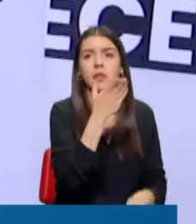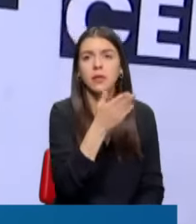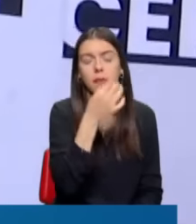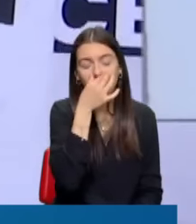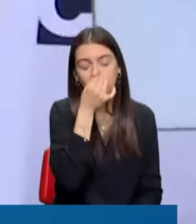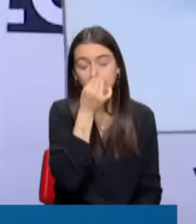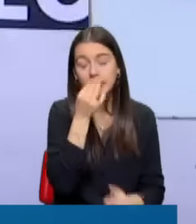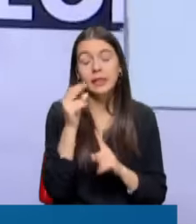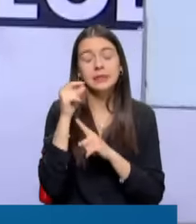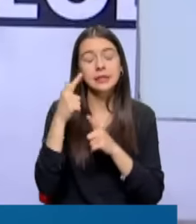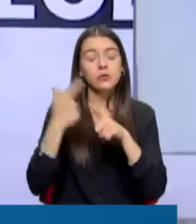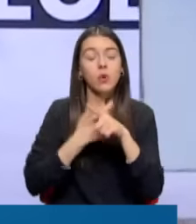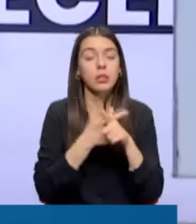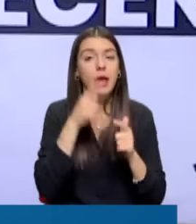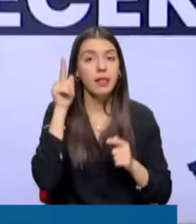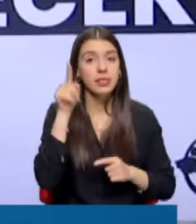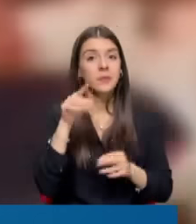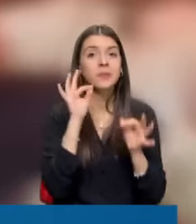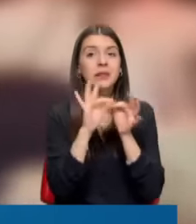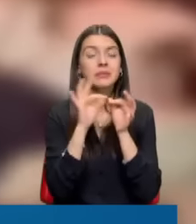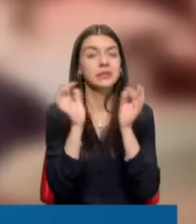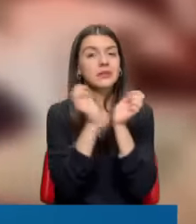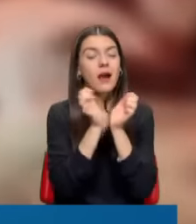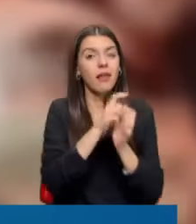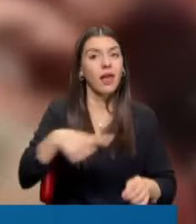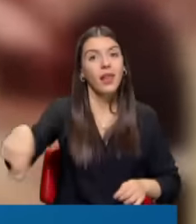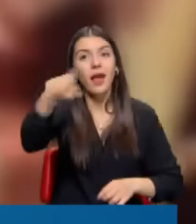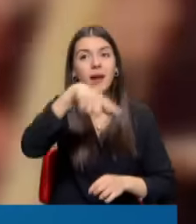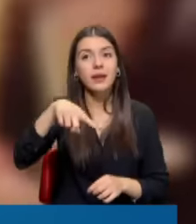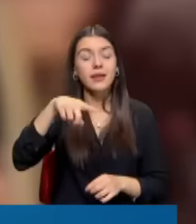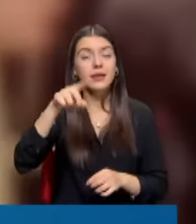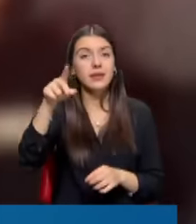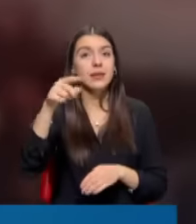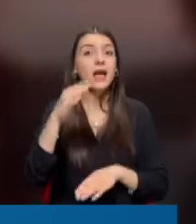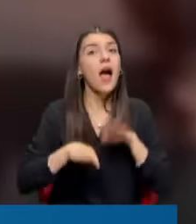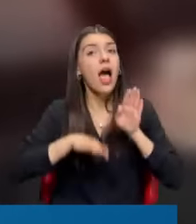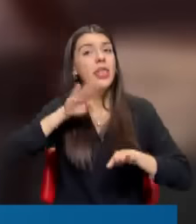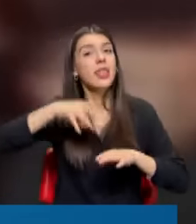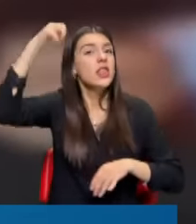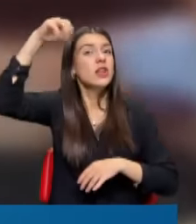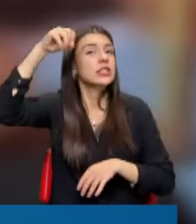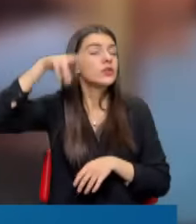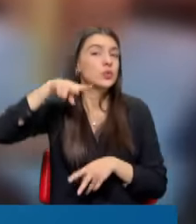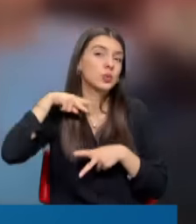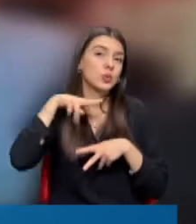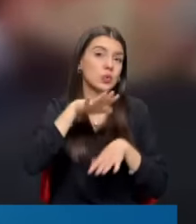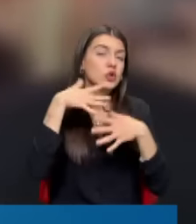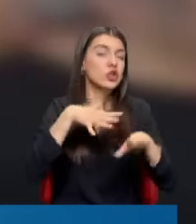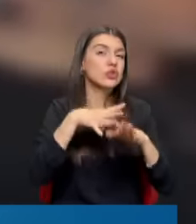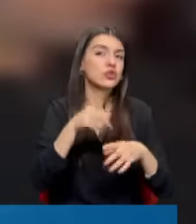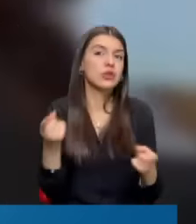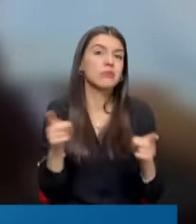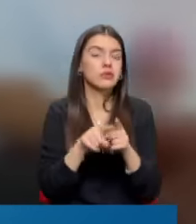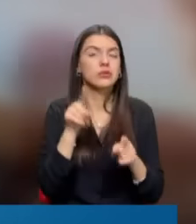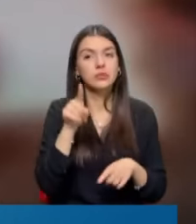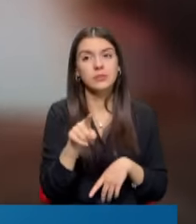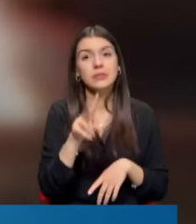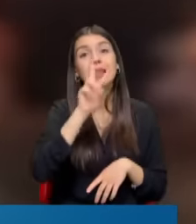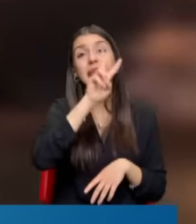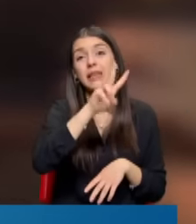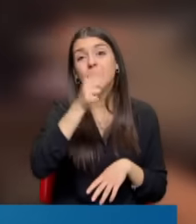İSİAS Otel'de evlatlarını kaybeden Kıbrıslı aileler adalete ışık tut yürüyüşü düzenledi. İSİAS Otel davasının ikinci duruşması